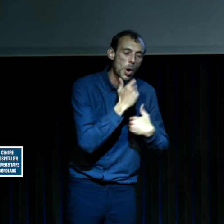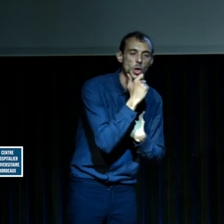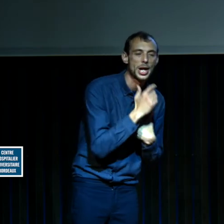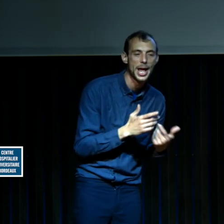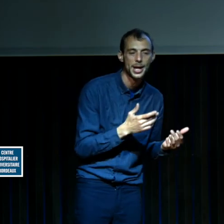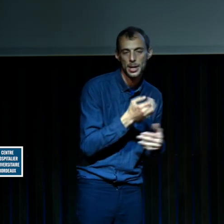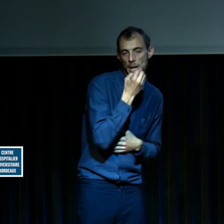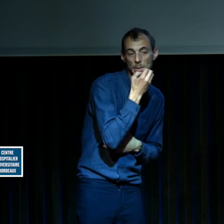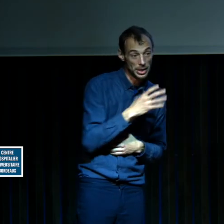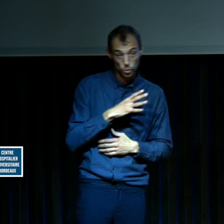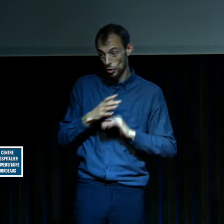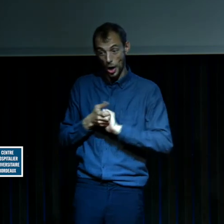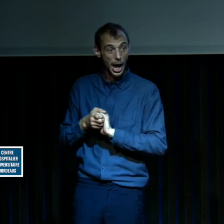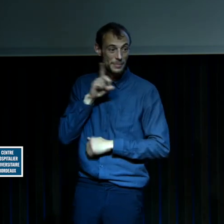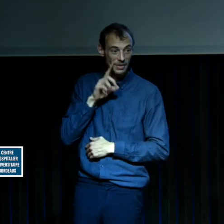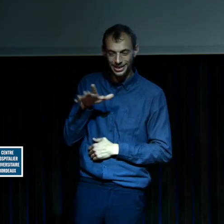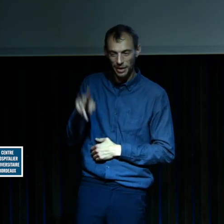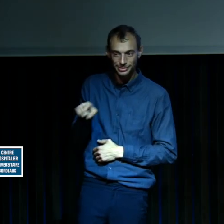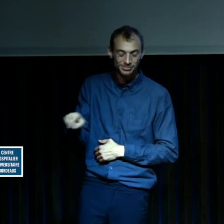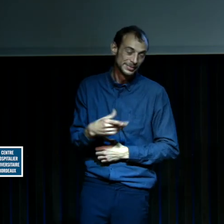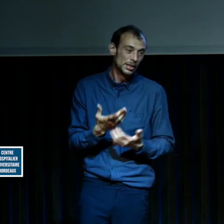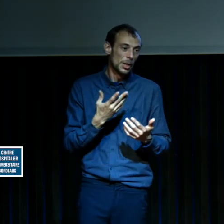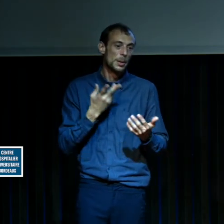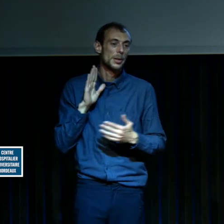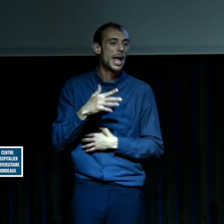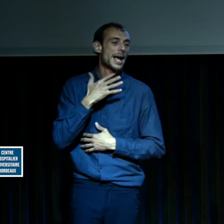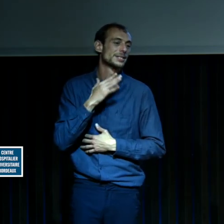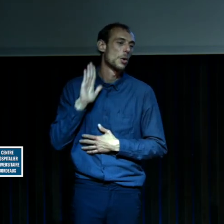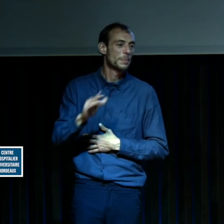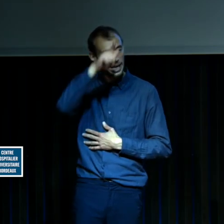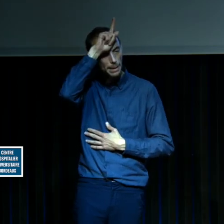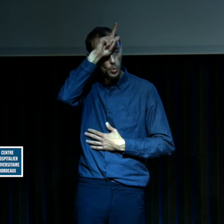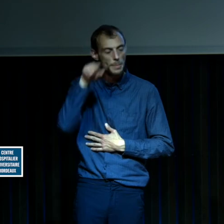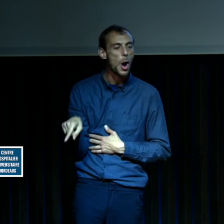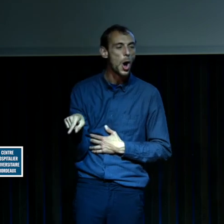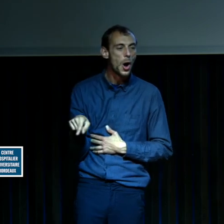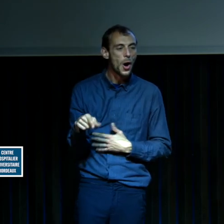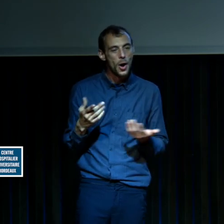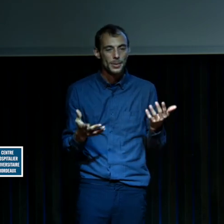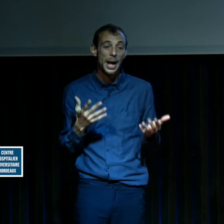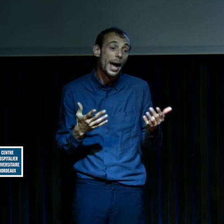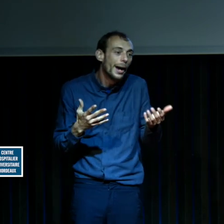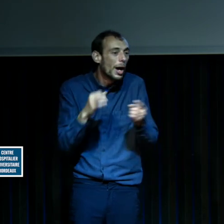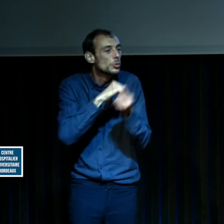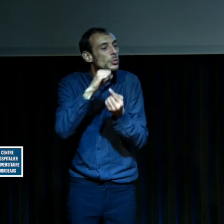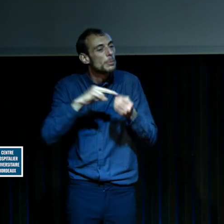copines, elles ont des accents allemands très prononcés. C'est quand même un poil moins chic. Mais bon.